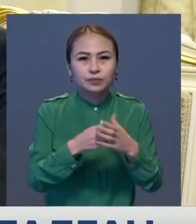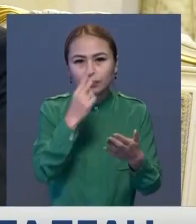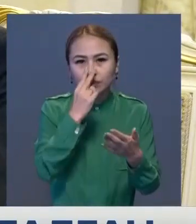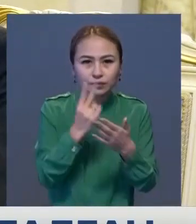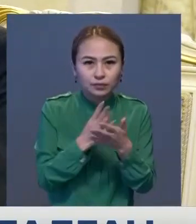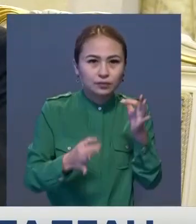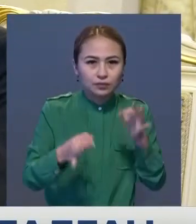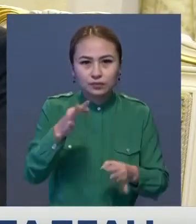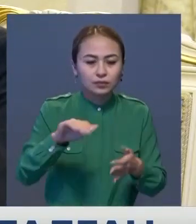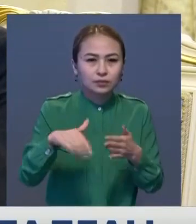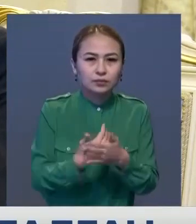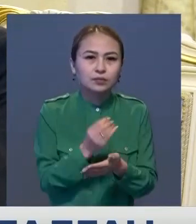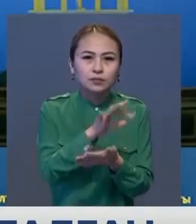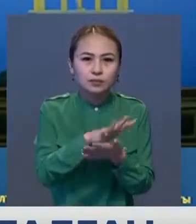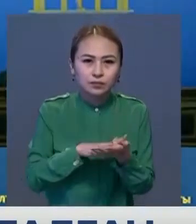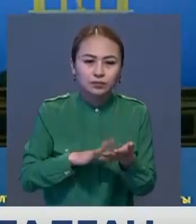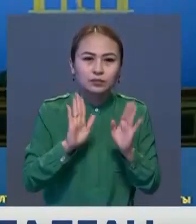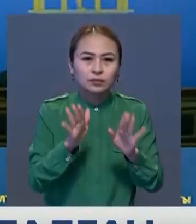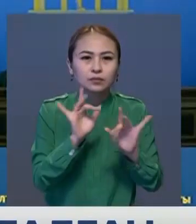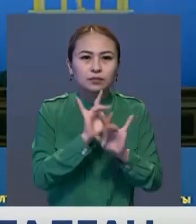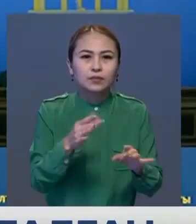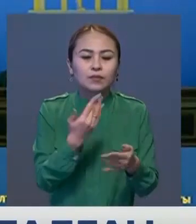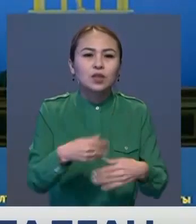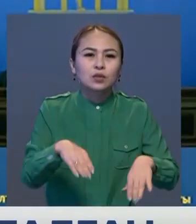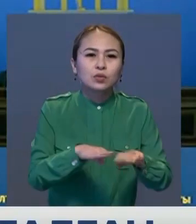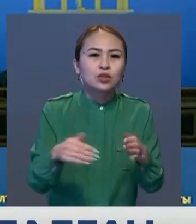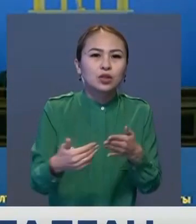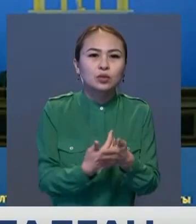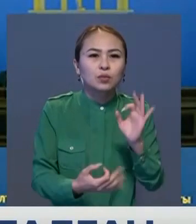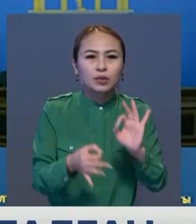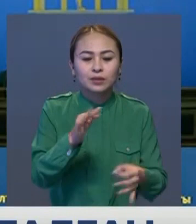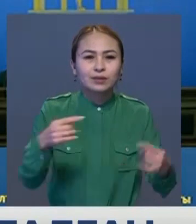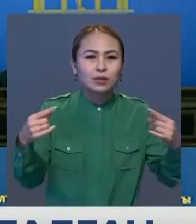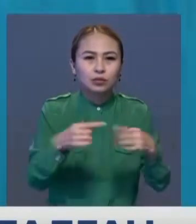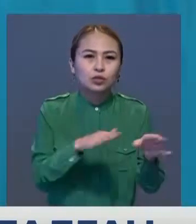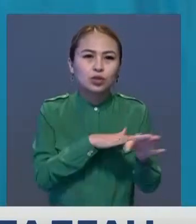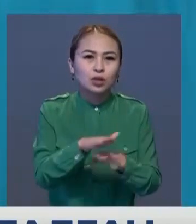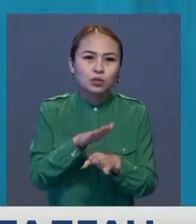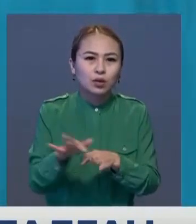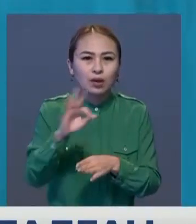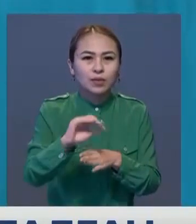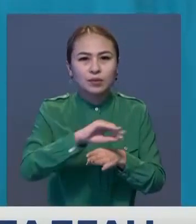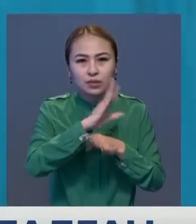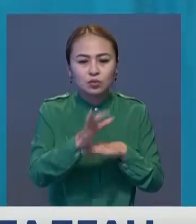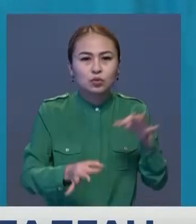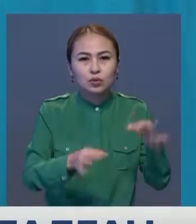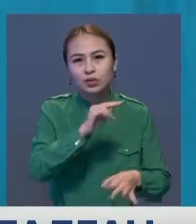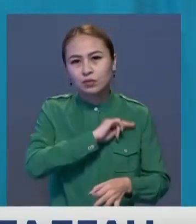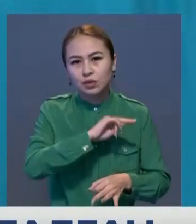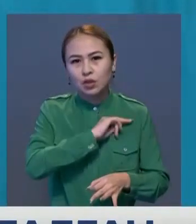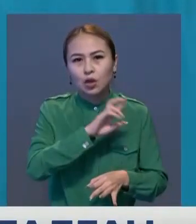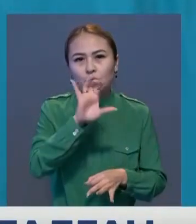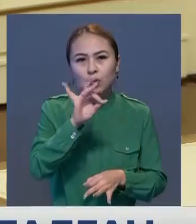індетке қарамастан сот жүйесін жаңғыртуды жалғастыра беретінін атап өтті. Енді осы жаңа нормалардың нақты жүзеге асырылуын қамтамасыз етіп,